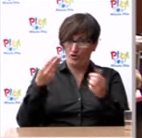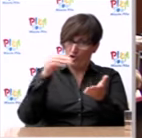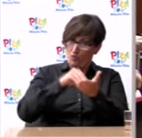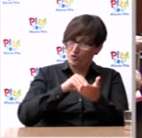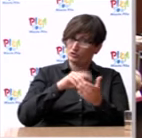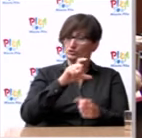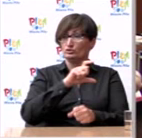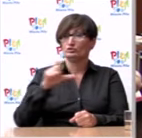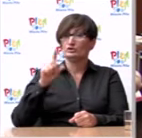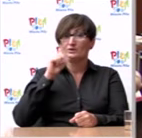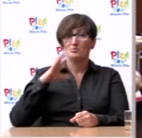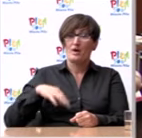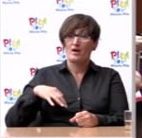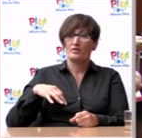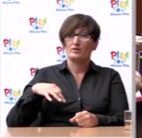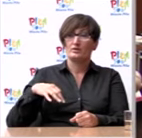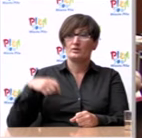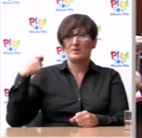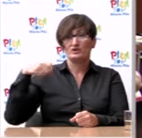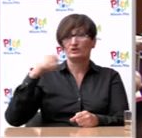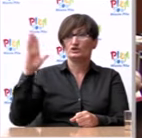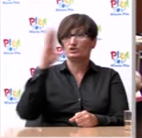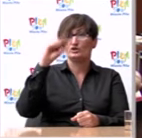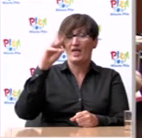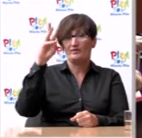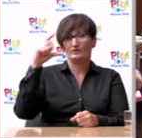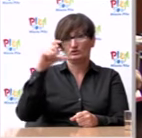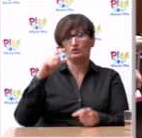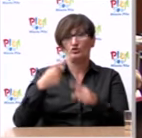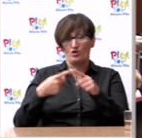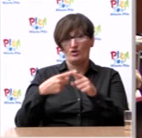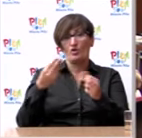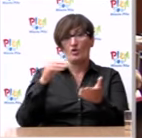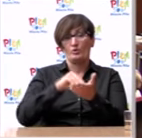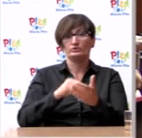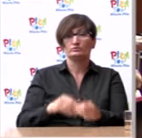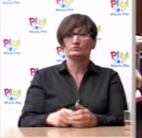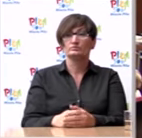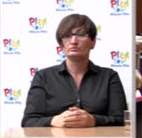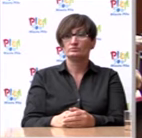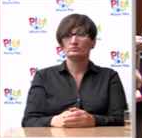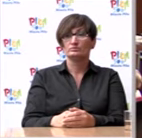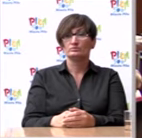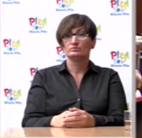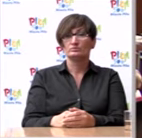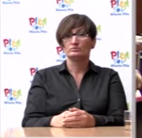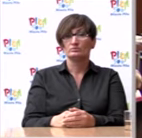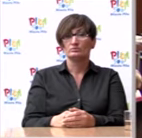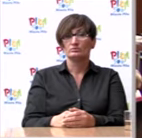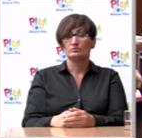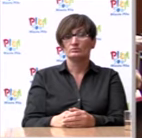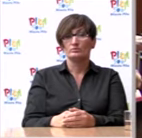proszę, panie prezydencie, co chciałby pan dołożyć? Panie przewodniczący, panie, panowie radni, uprzejmie informuję, że jest to inwestycja o